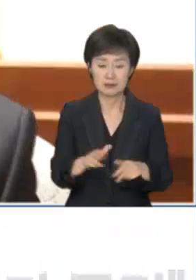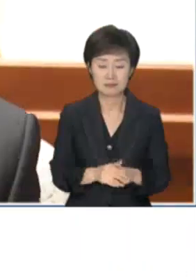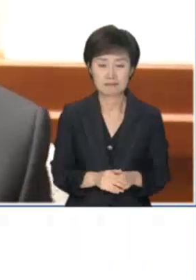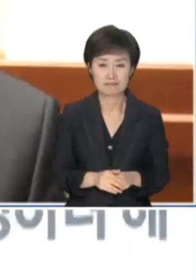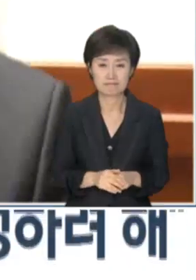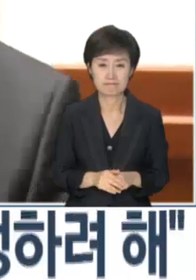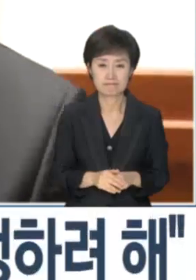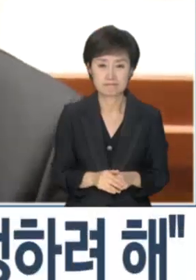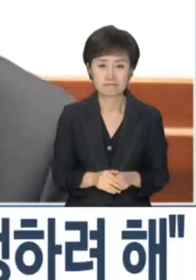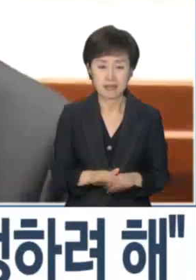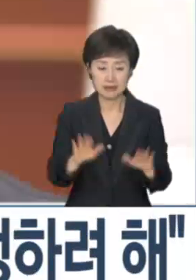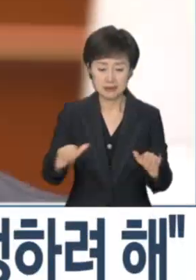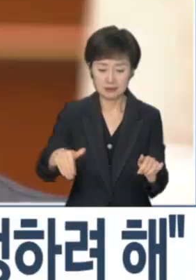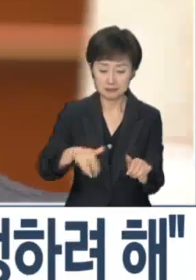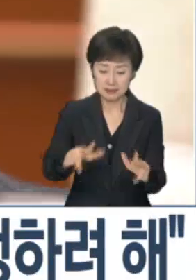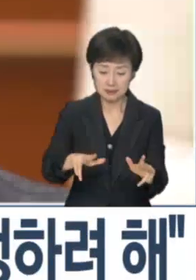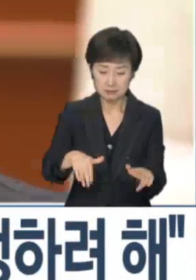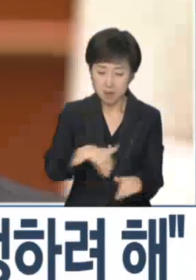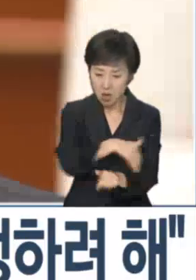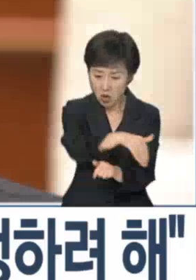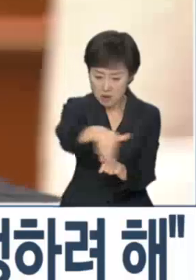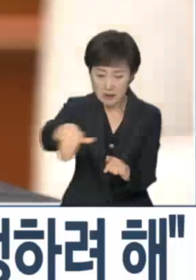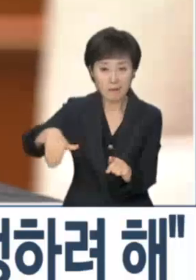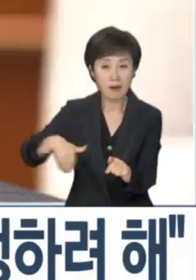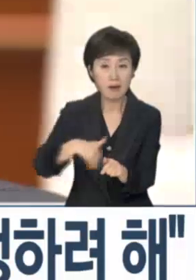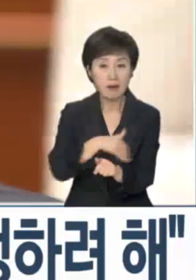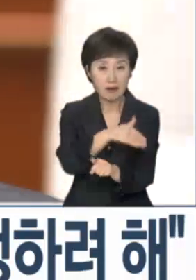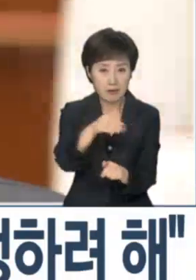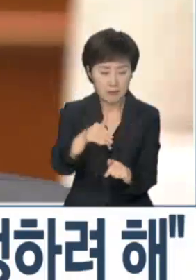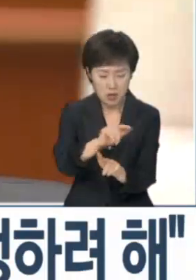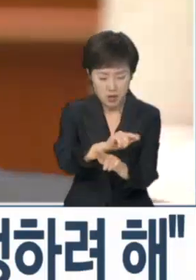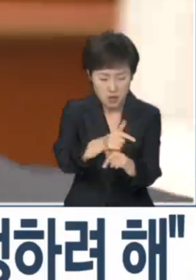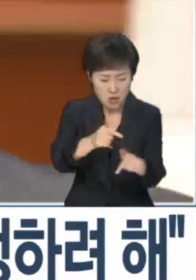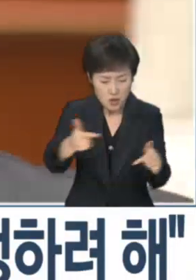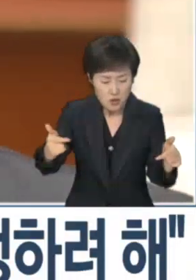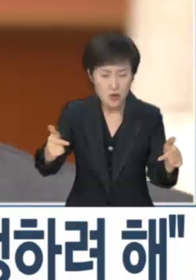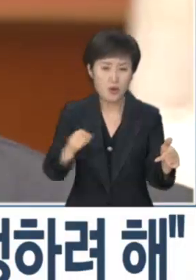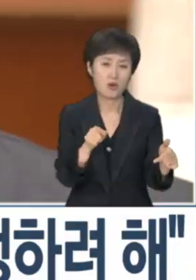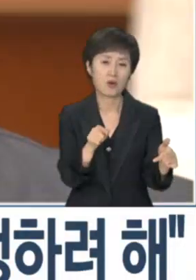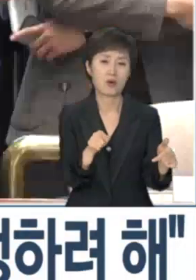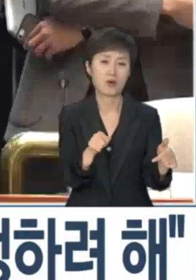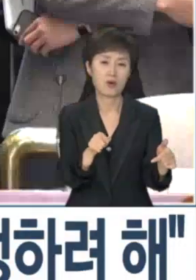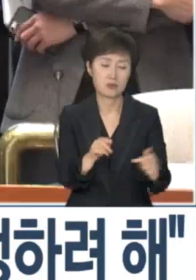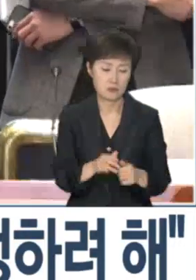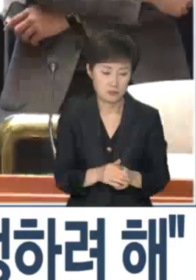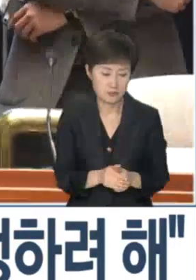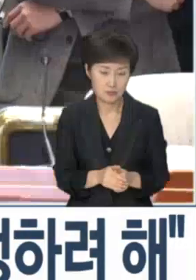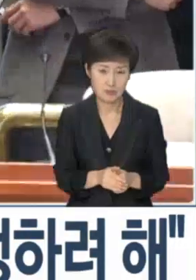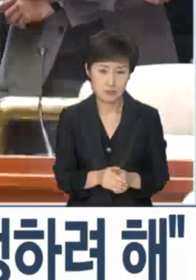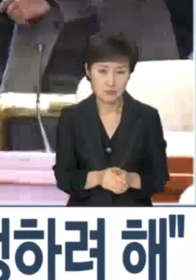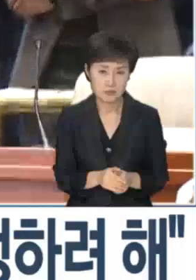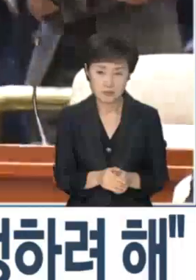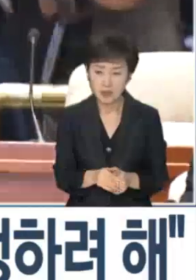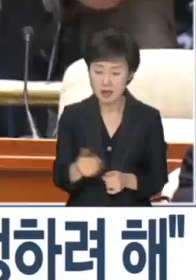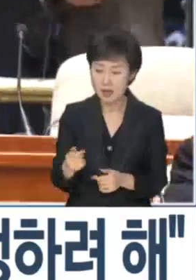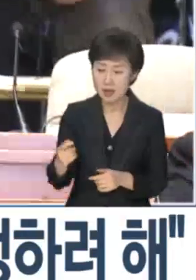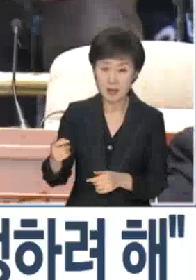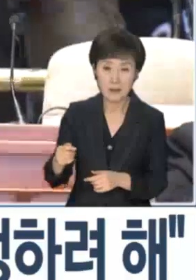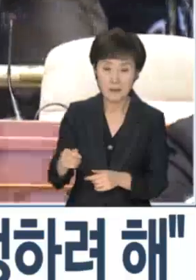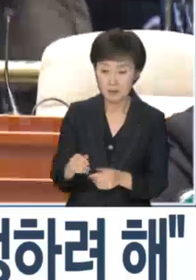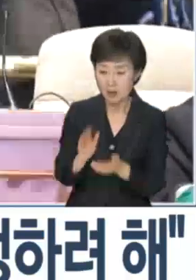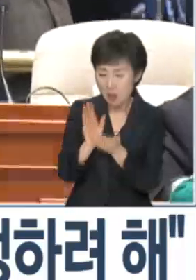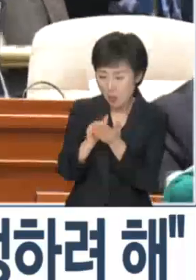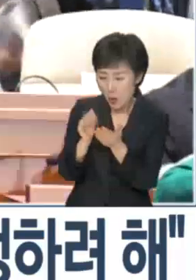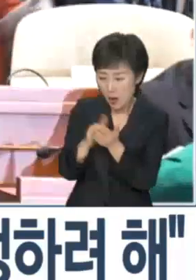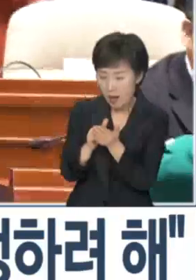보여지는 그 현상에 대해서 여러 가지 현상에 대해서 이것이 조작이고 뭐 몰카 그런 것은